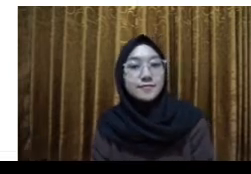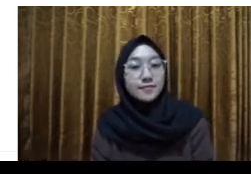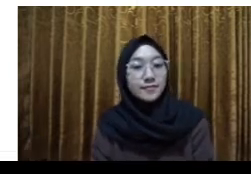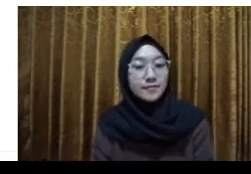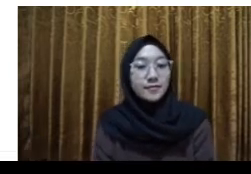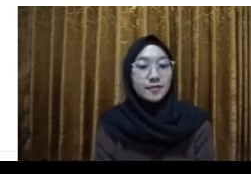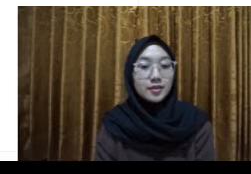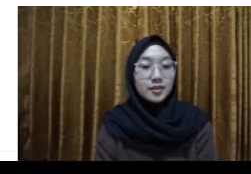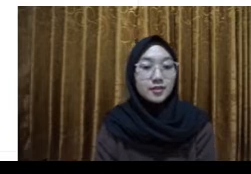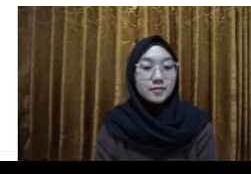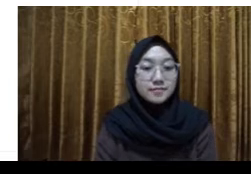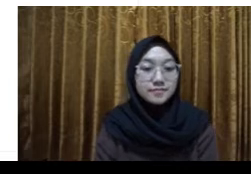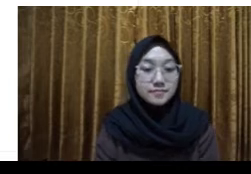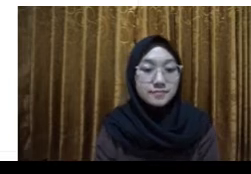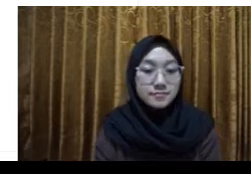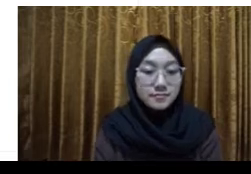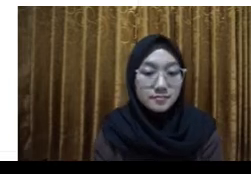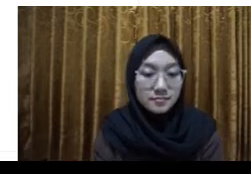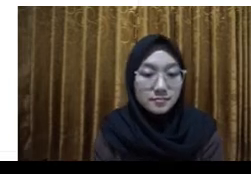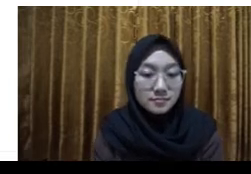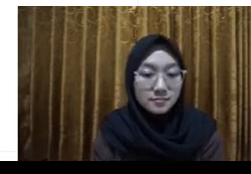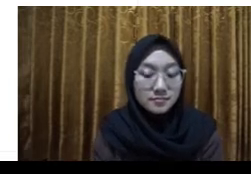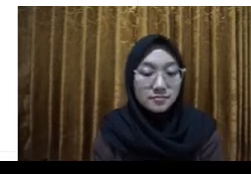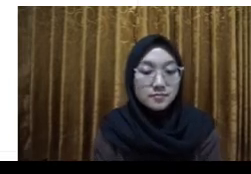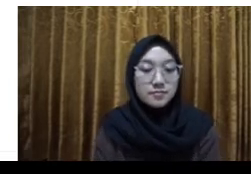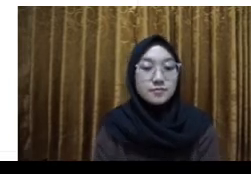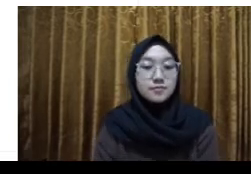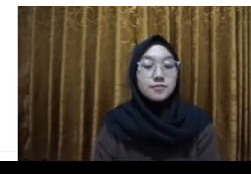File S. list, save as Alt F A. Kita save as.